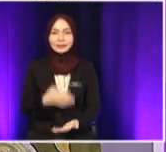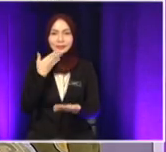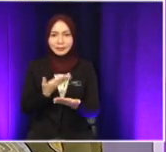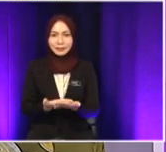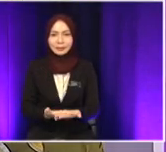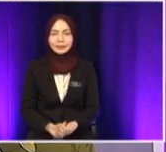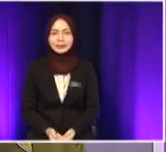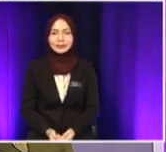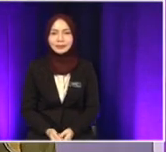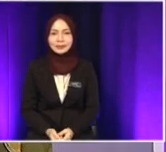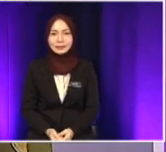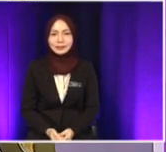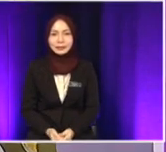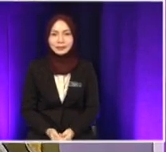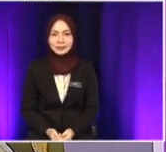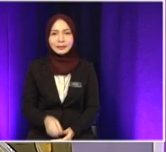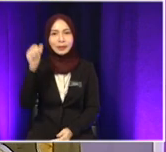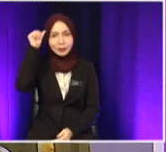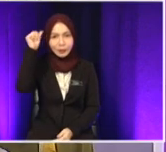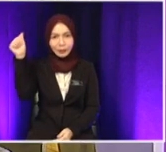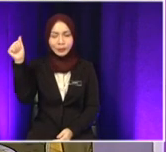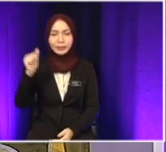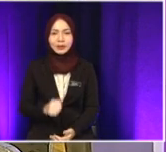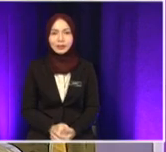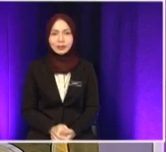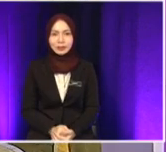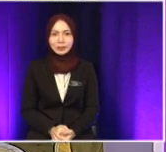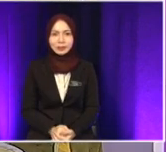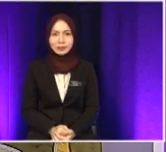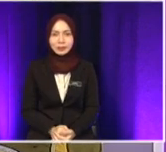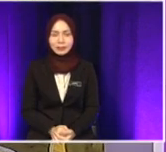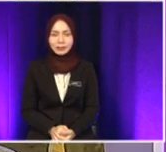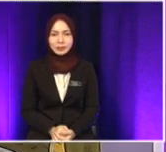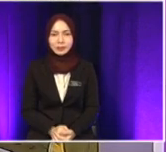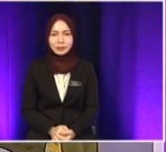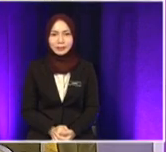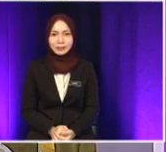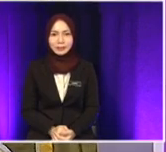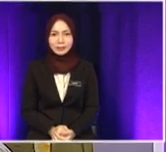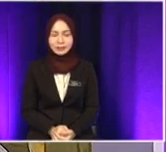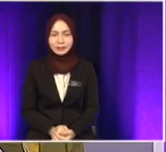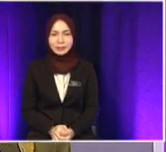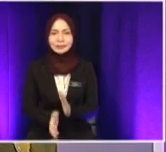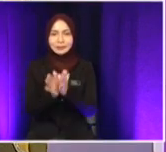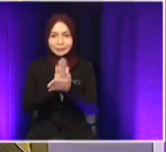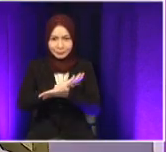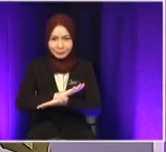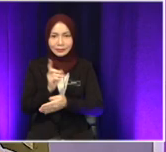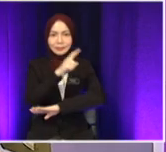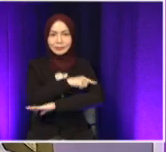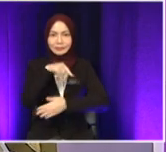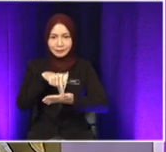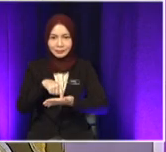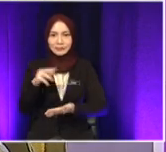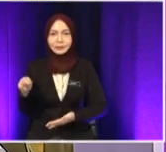bismillahirrohmanirohim Assalamualaikum warahmatullahi wabarakatuh Jadi hari ini murid-murid